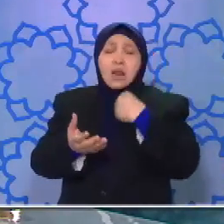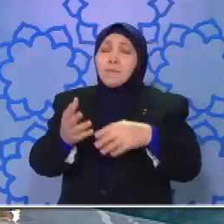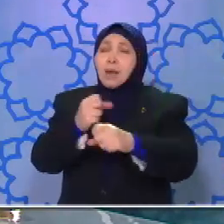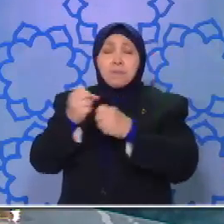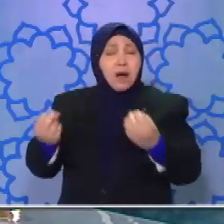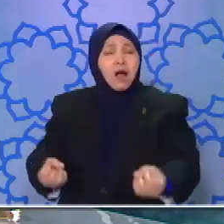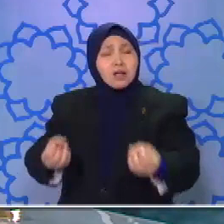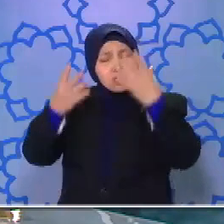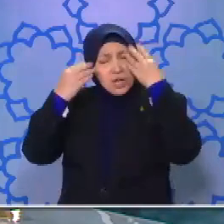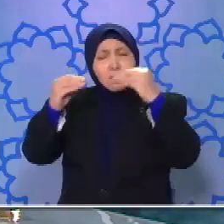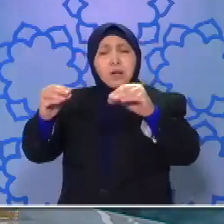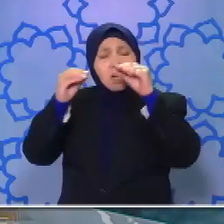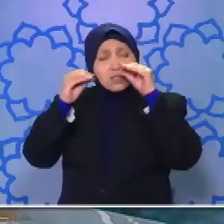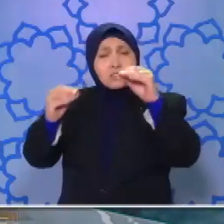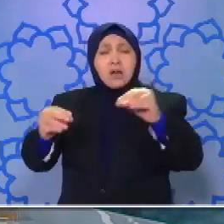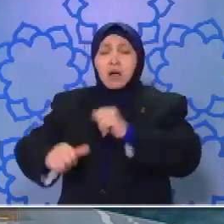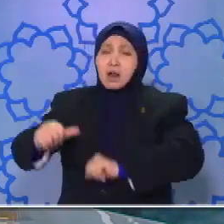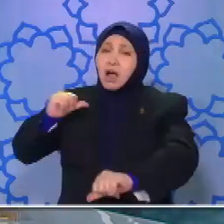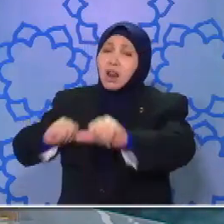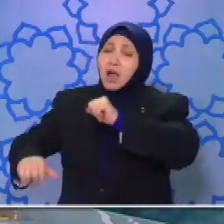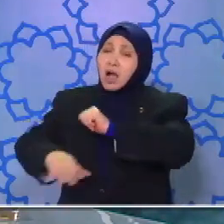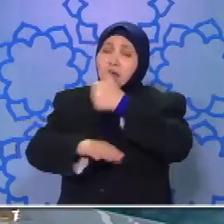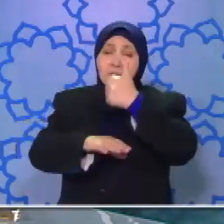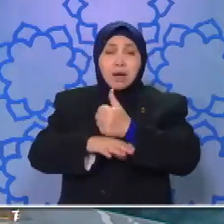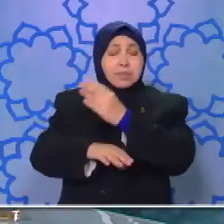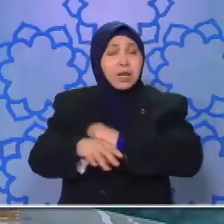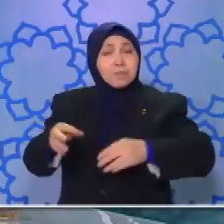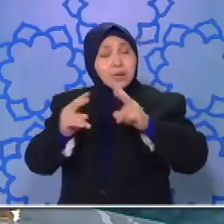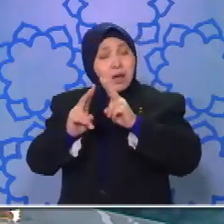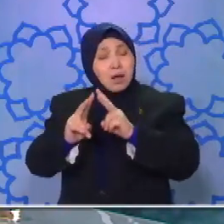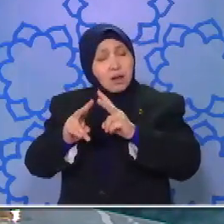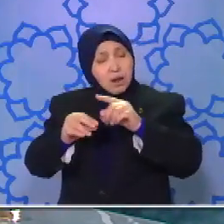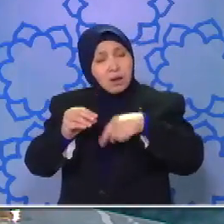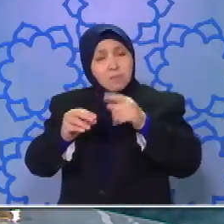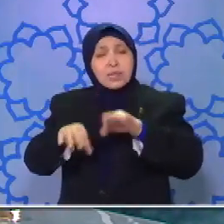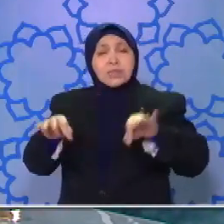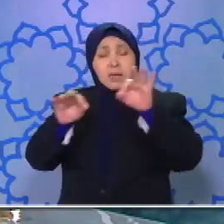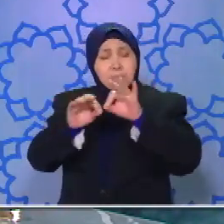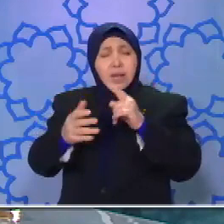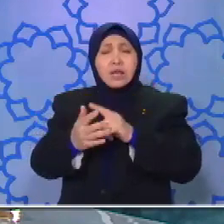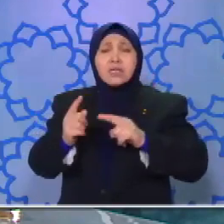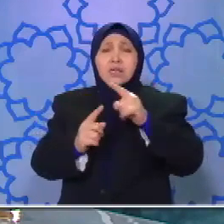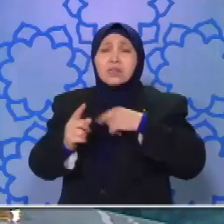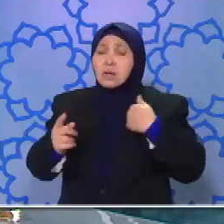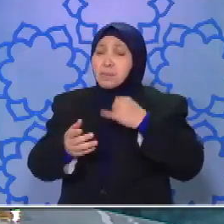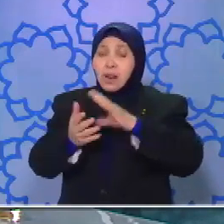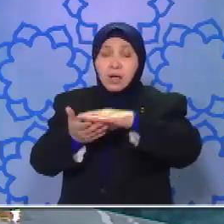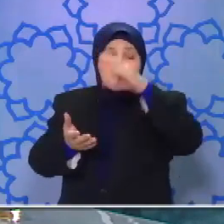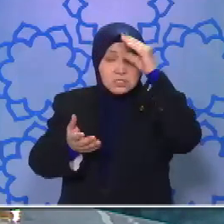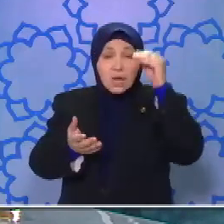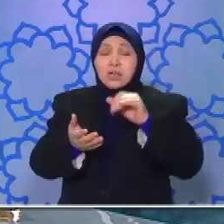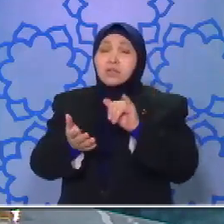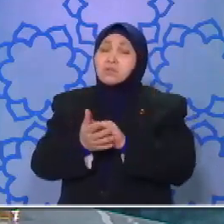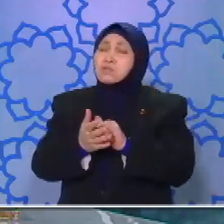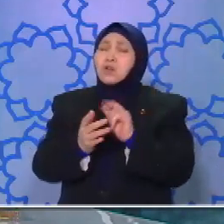pengajaran, akhlak, adab dan juga perkara yang penting apabila kita menuntut ilmu. Menuntut ilmu ni satu memori yang